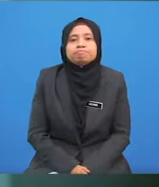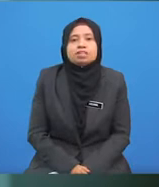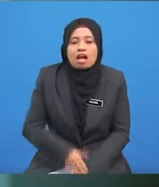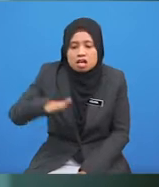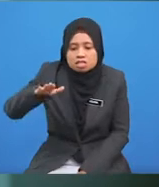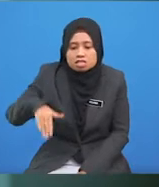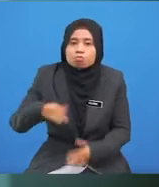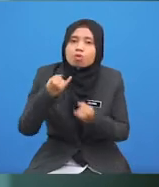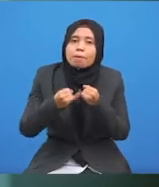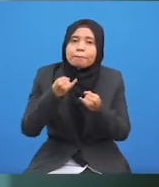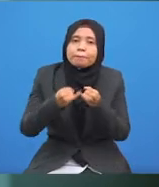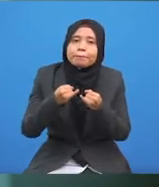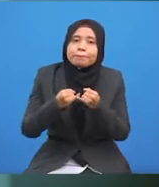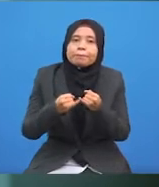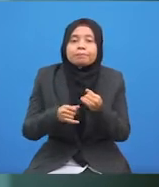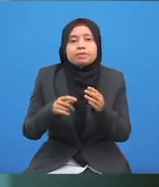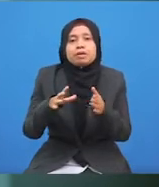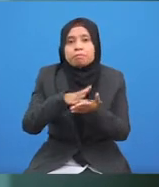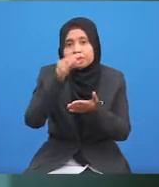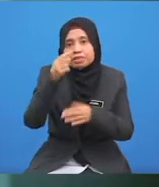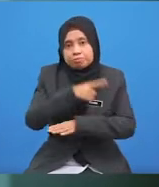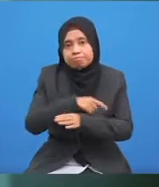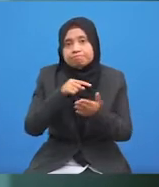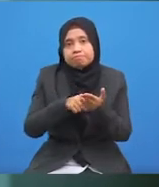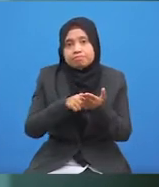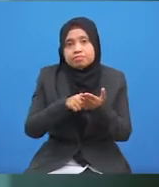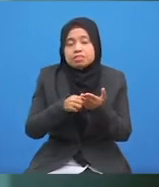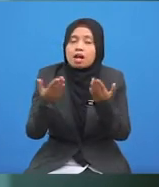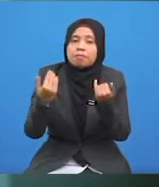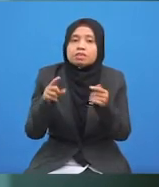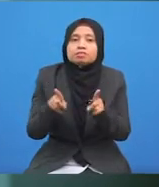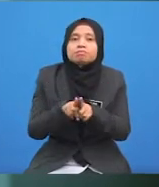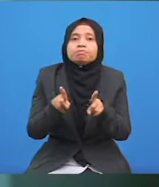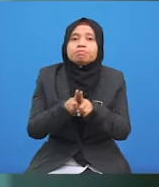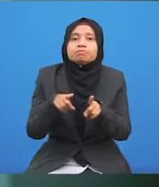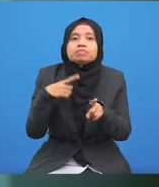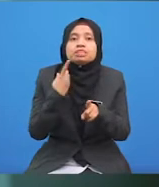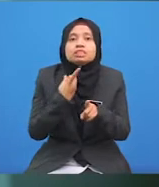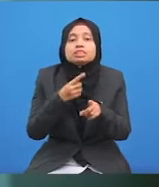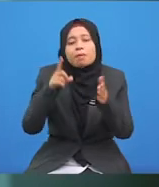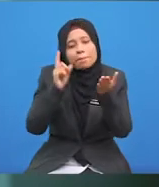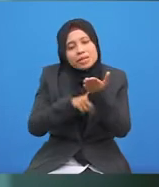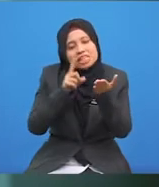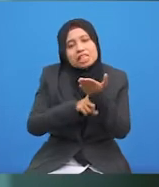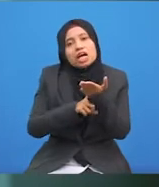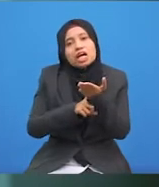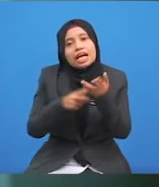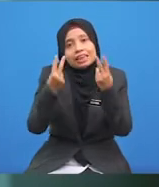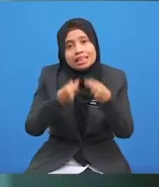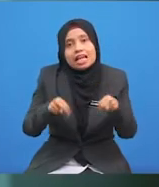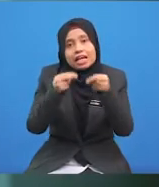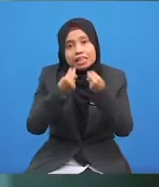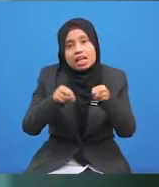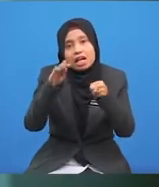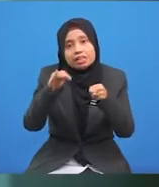Sebelum mengakhiri sesi pembelajaran pada hari ini, mari sama-sama kita bincangkan nilai-nilai